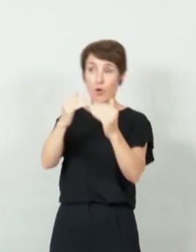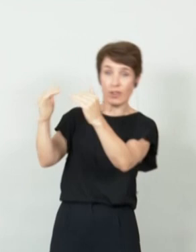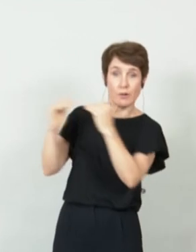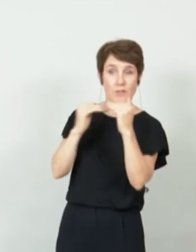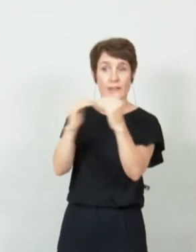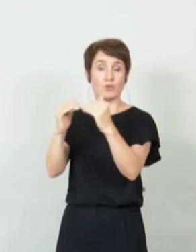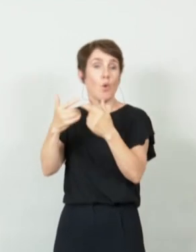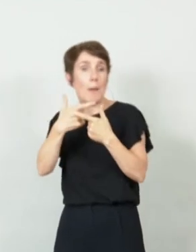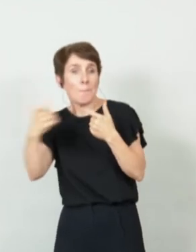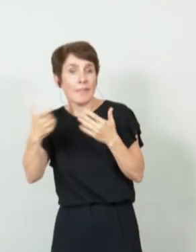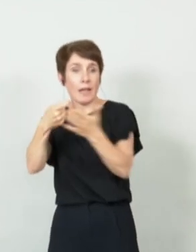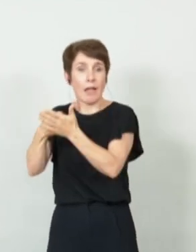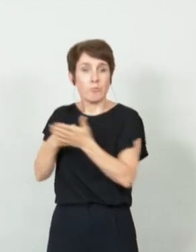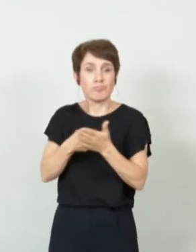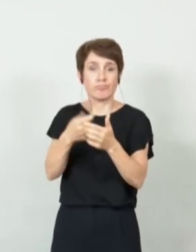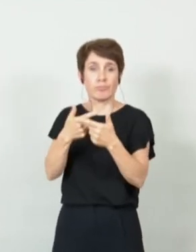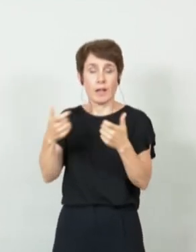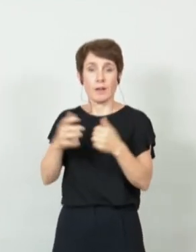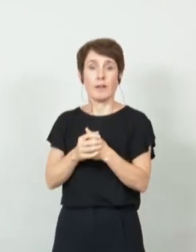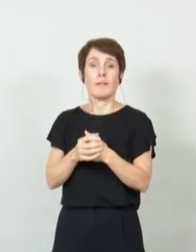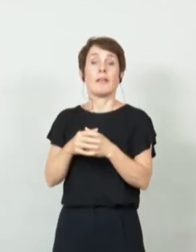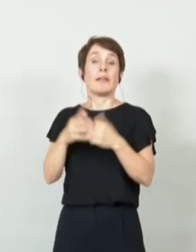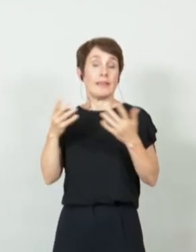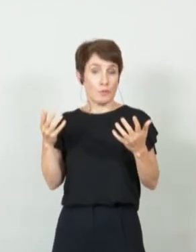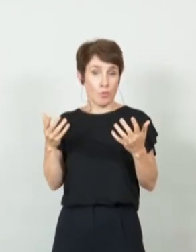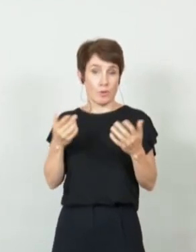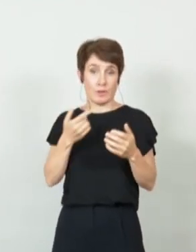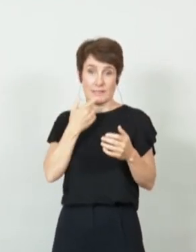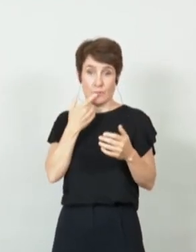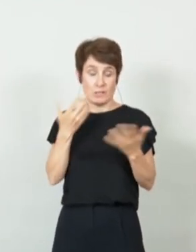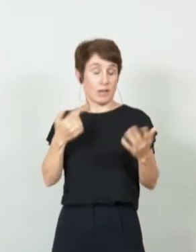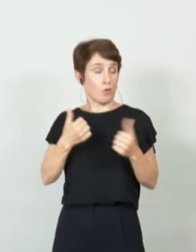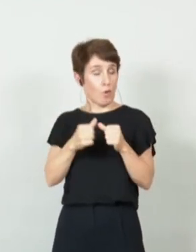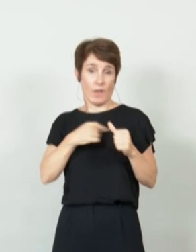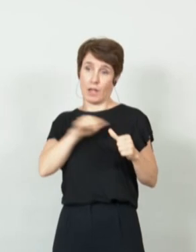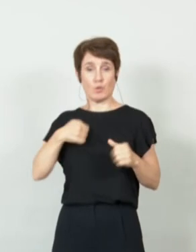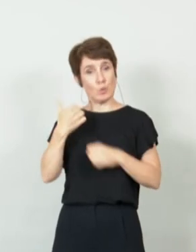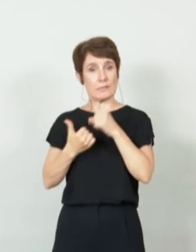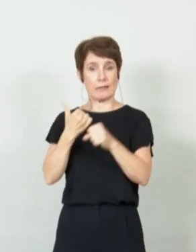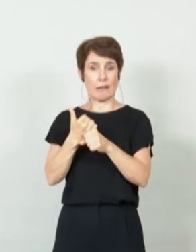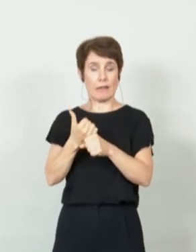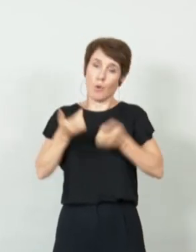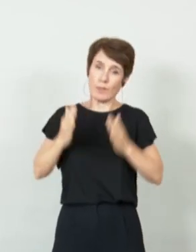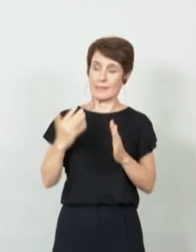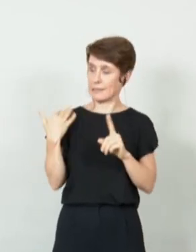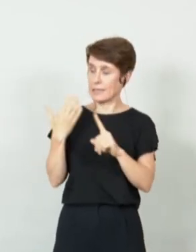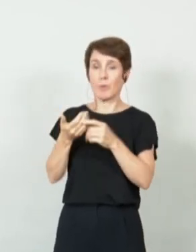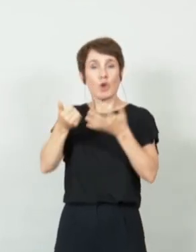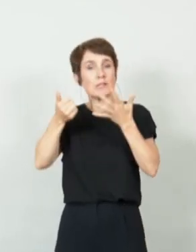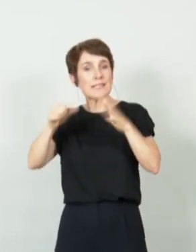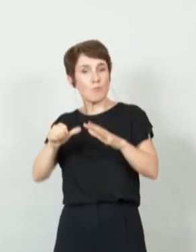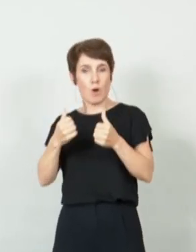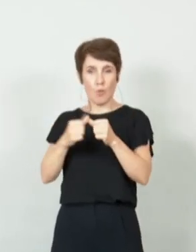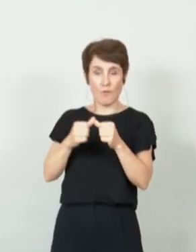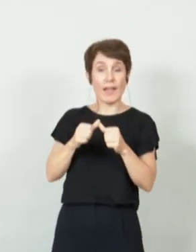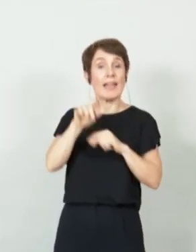transversal la décision de comment on affecte cette question orale nous on a décidé cette année de tester pendant 6 mois de donner cette question orale à